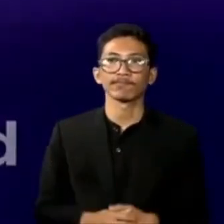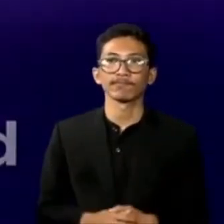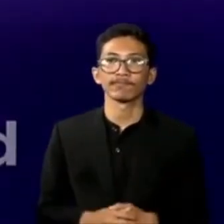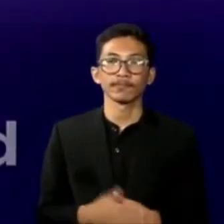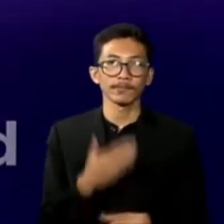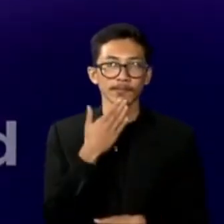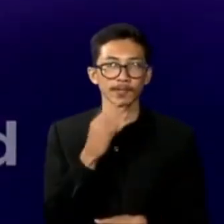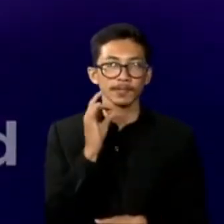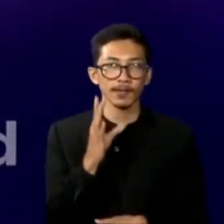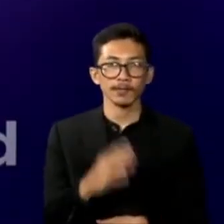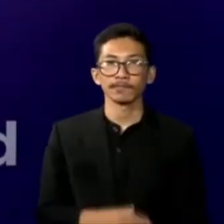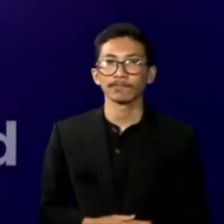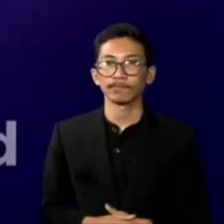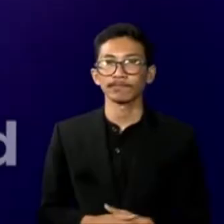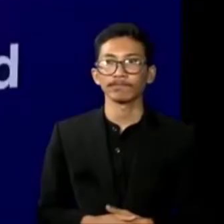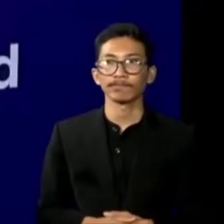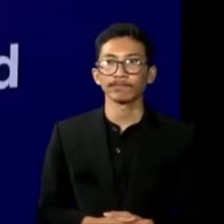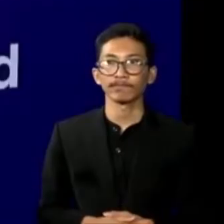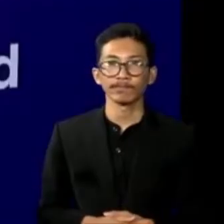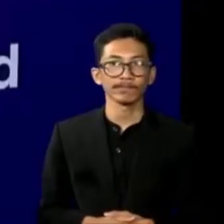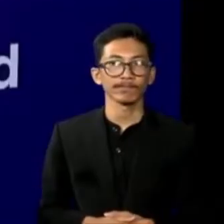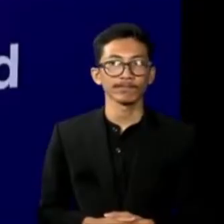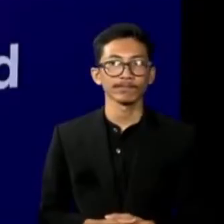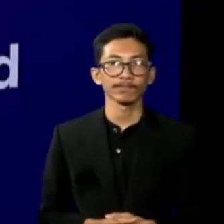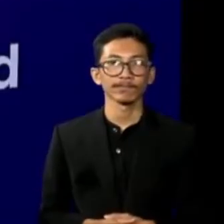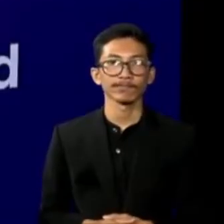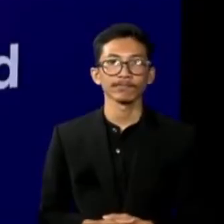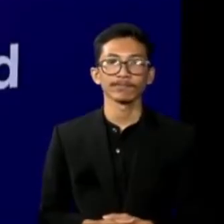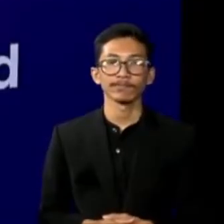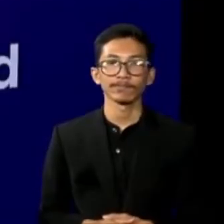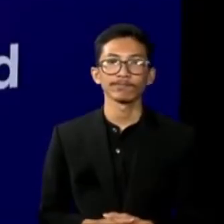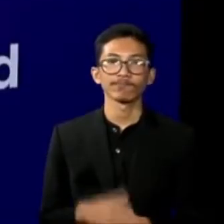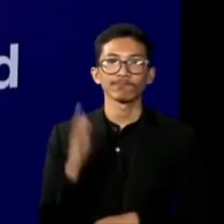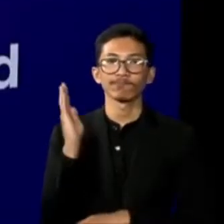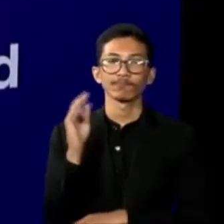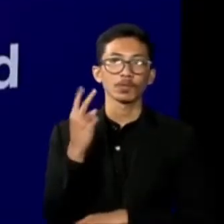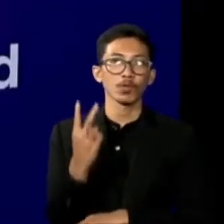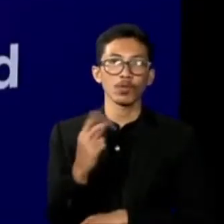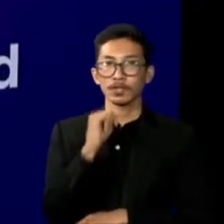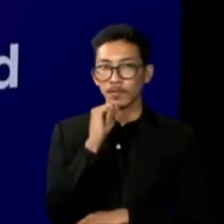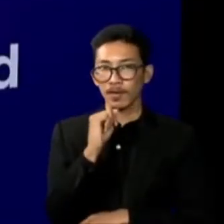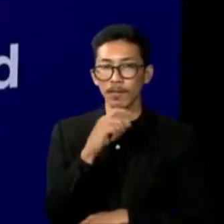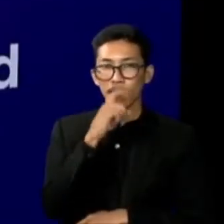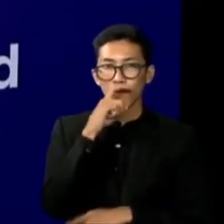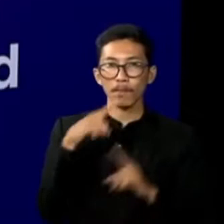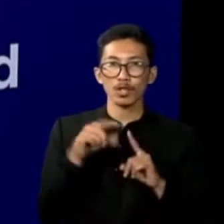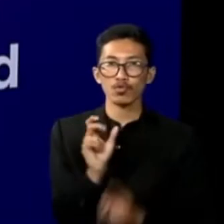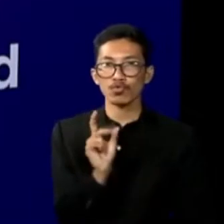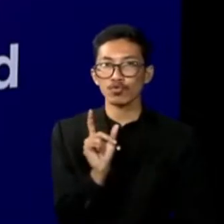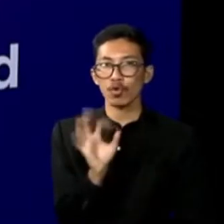selamat siang selamat siang Alhamdulillah sehat ya dokter cosmedic dan narasumber kedua kita adalah Bapak Turonggo